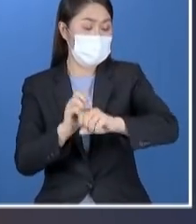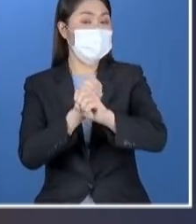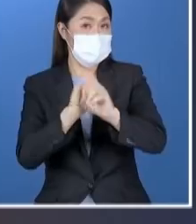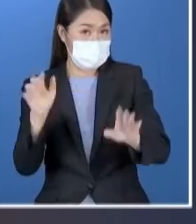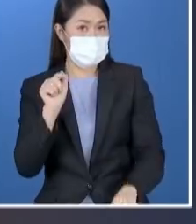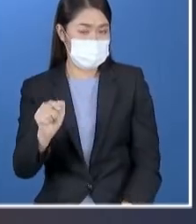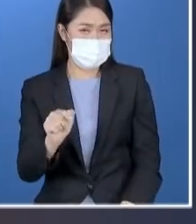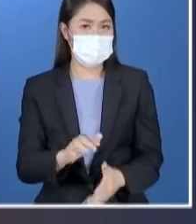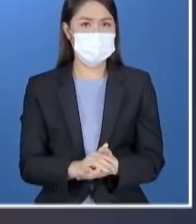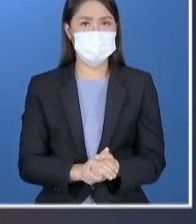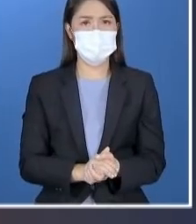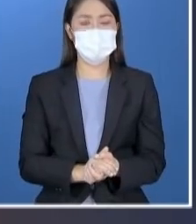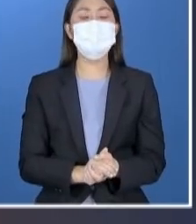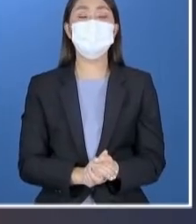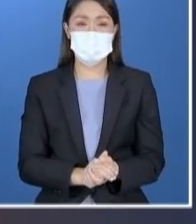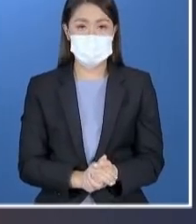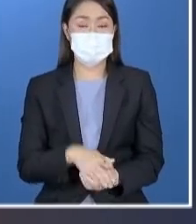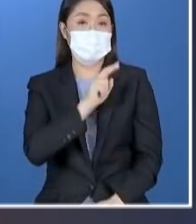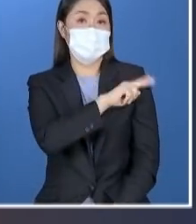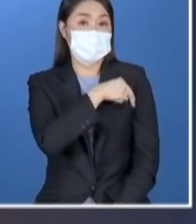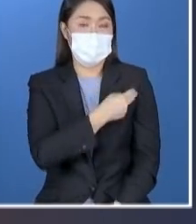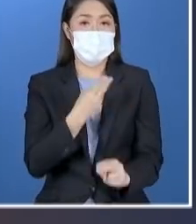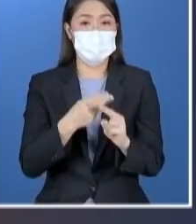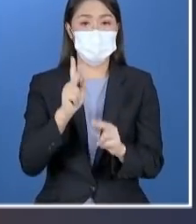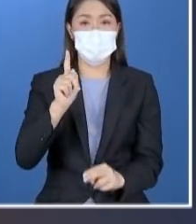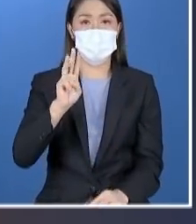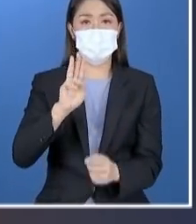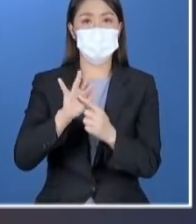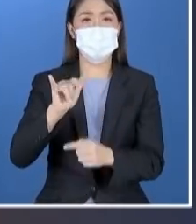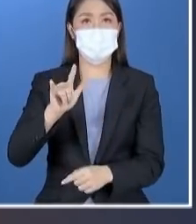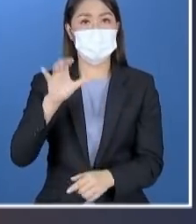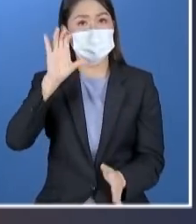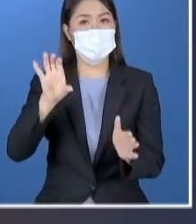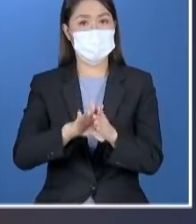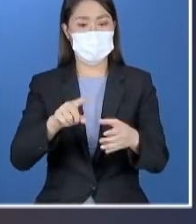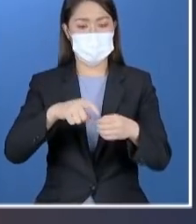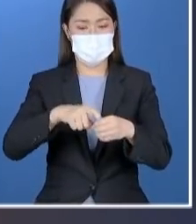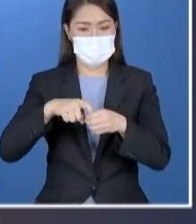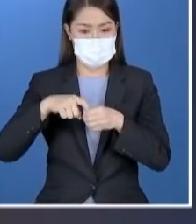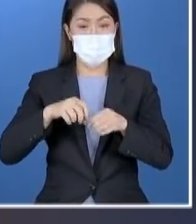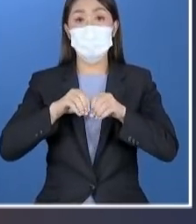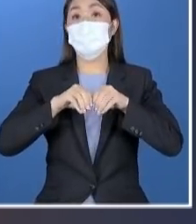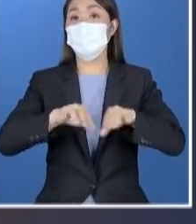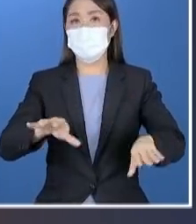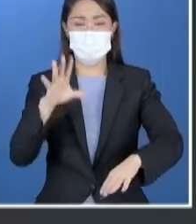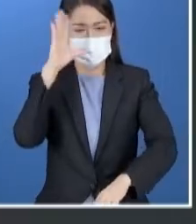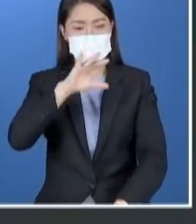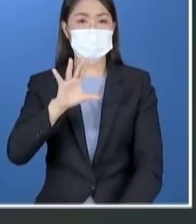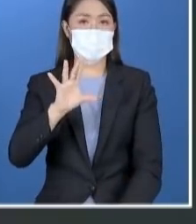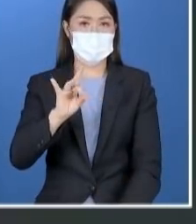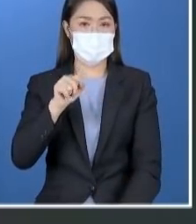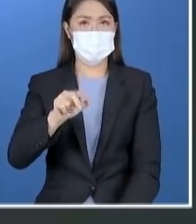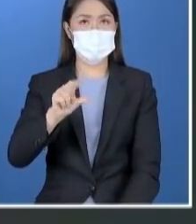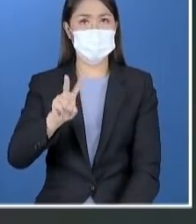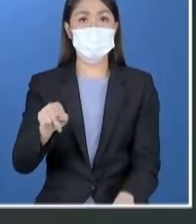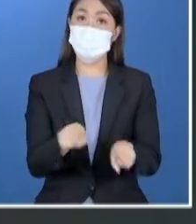นคุณหมอของขวัญฟูจิตนิรันดร์หรือว่าหมอเคสก็เลยเอาคลิปนี้มาโพสต์เอาไว้ด้วย 2:32 น.